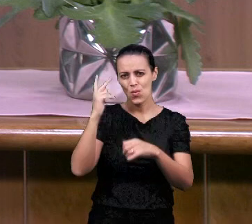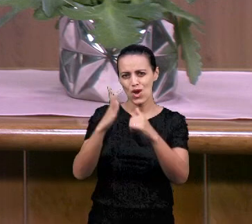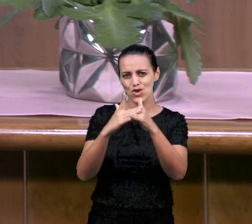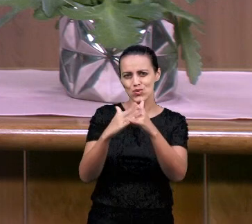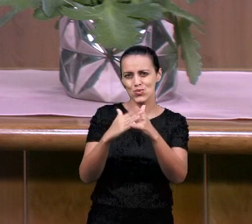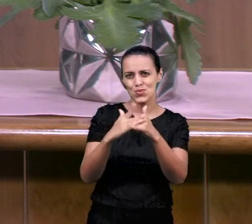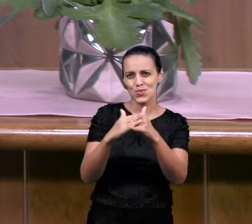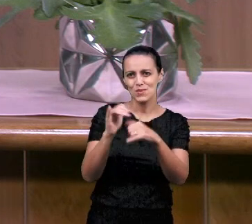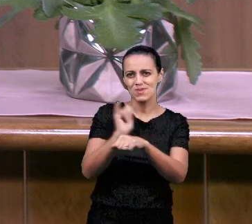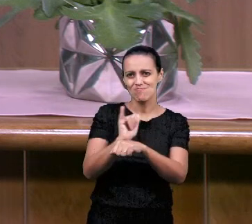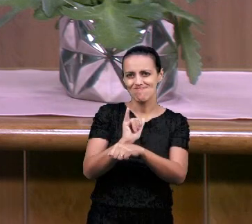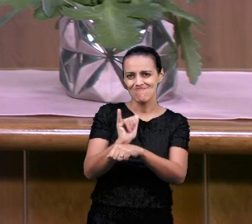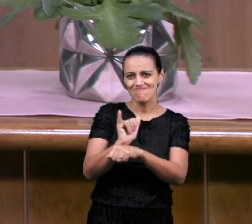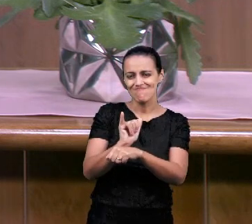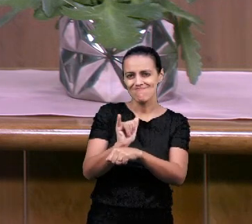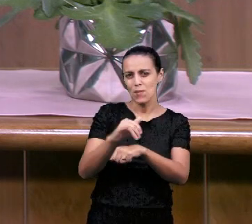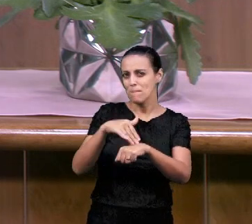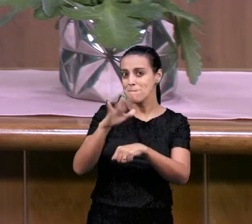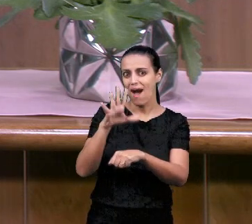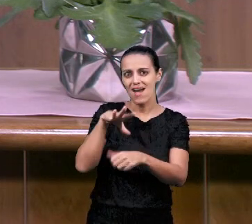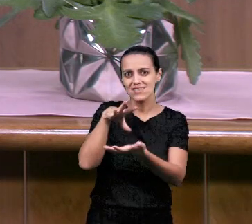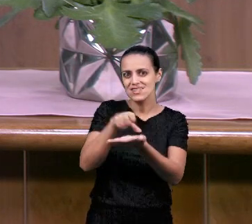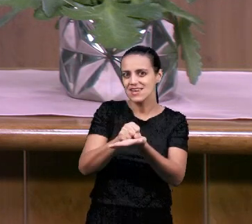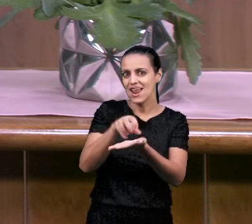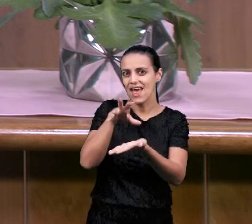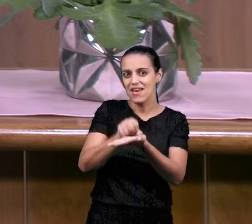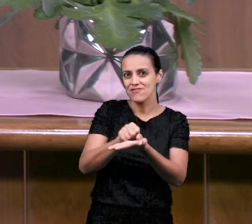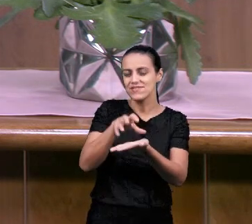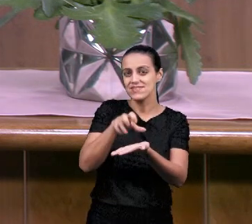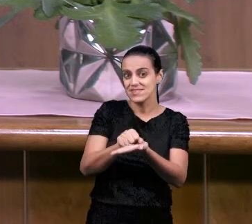et plus de personnes s'inscrivent dans notre canal,